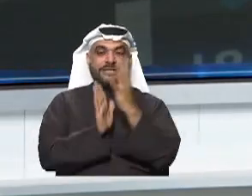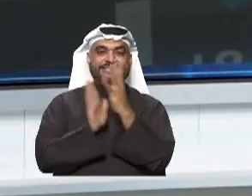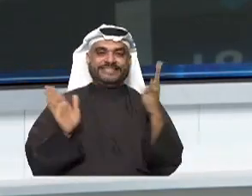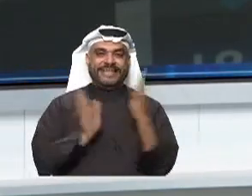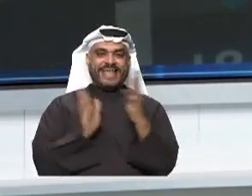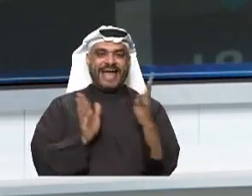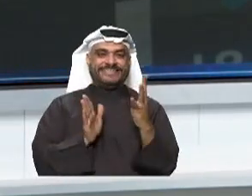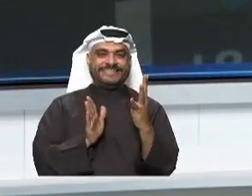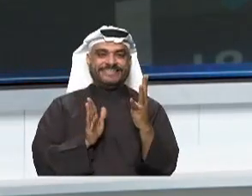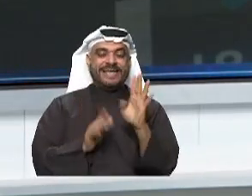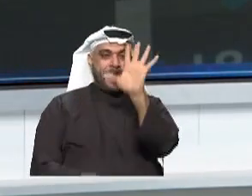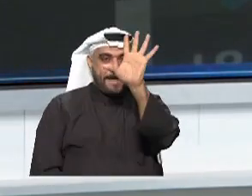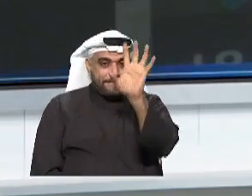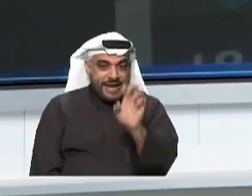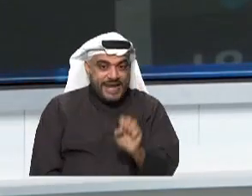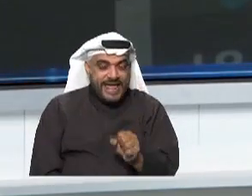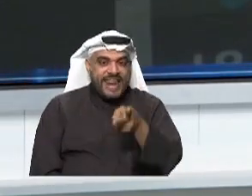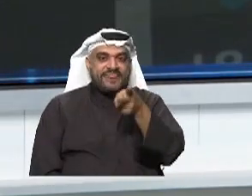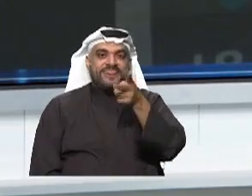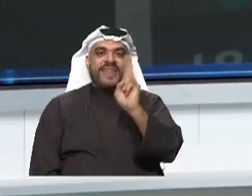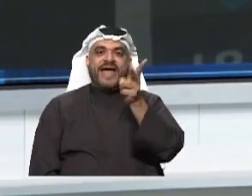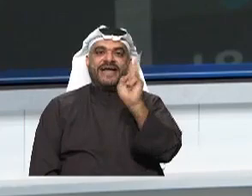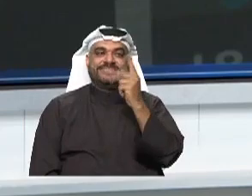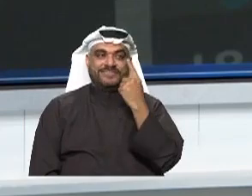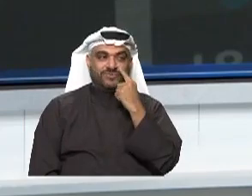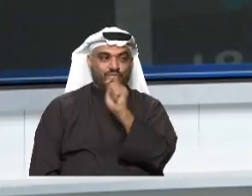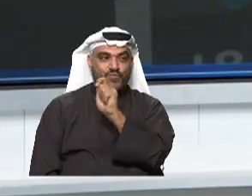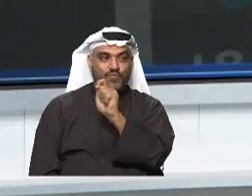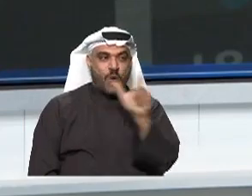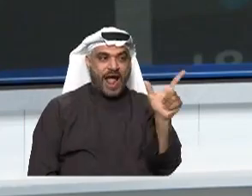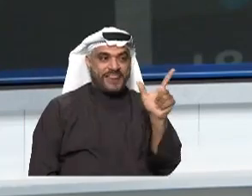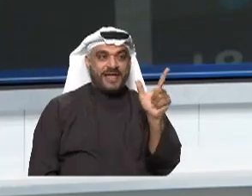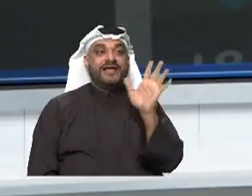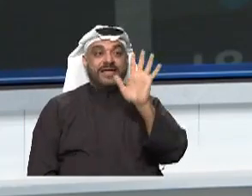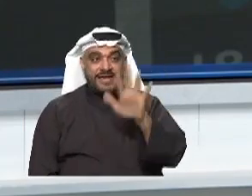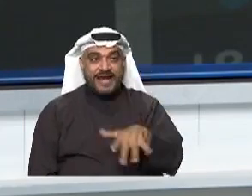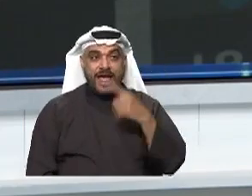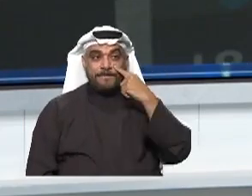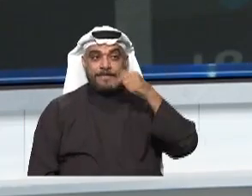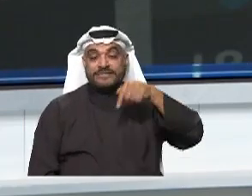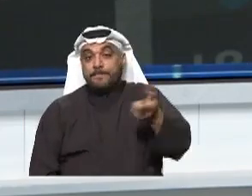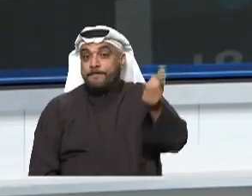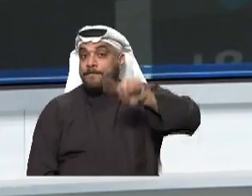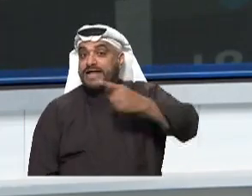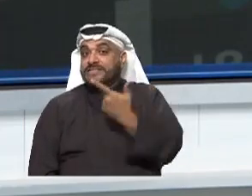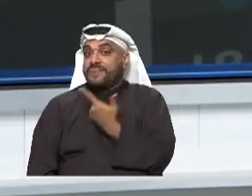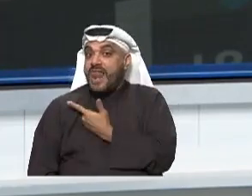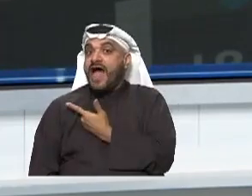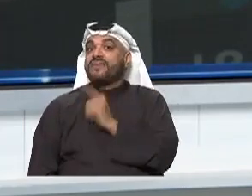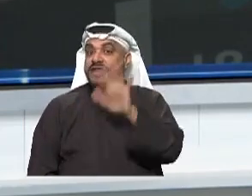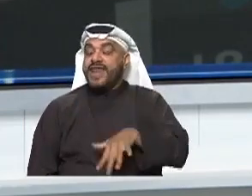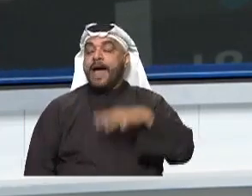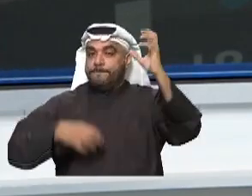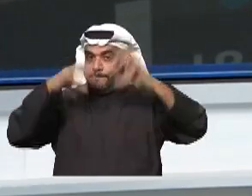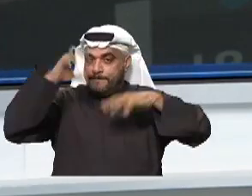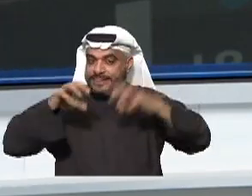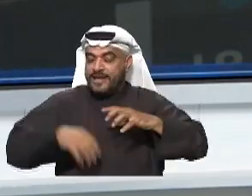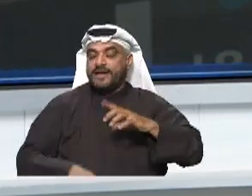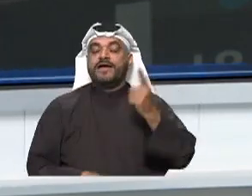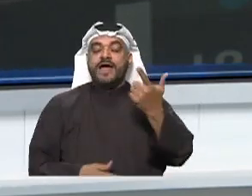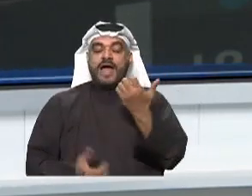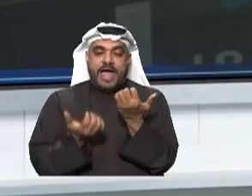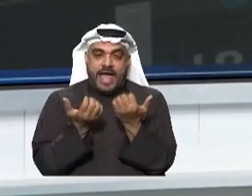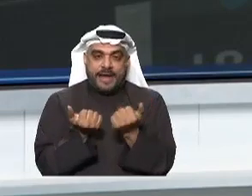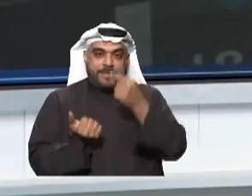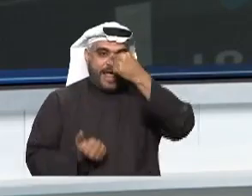درجة مئوية على مدينة الكويت، ومتوقع أنها تكون ما بين 5 إلى 8 درجات على المناطق البرية، ورياح شمالية غربية